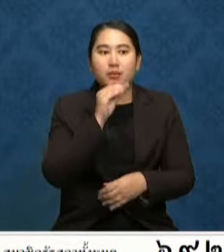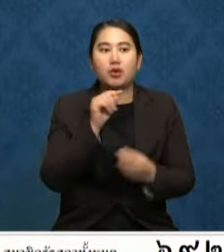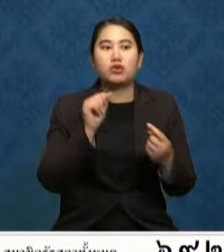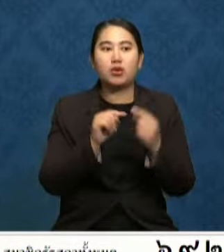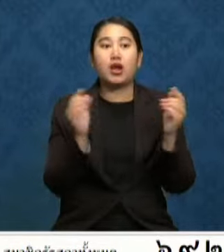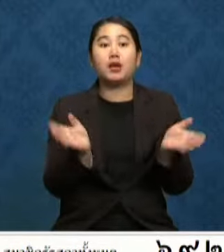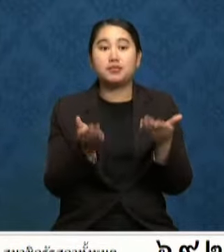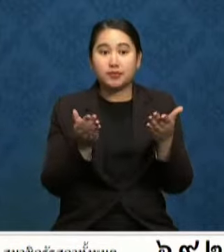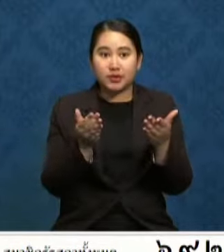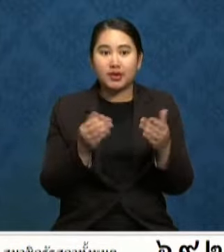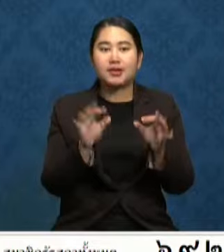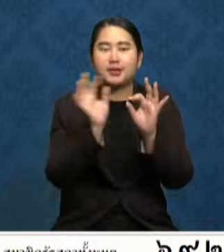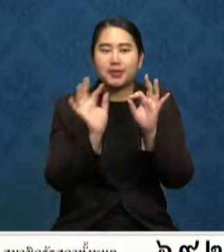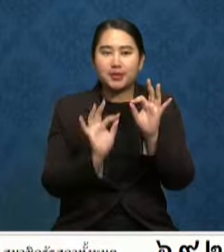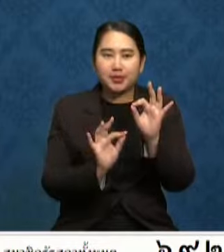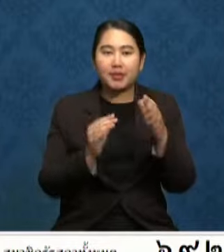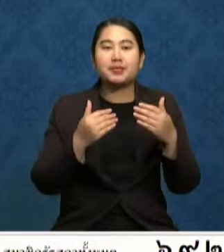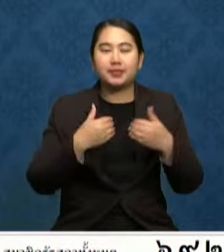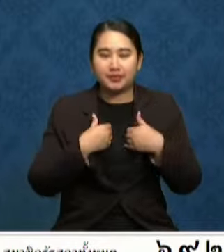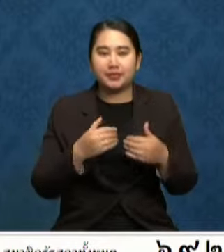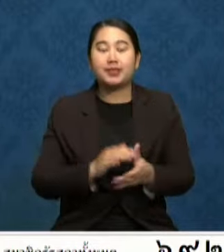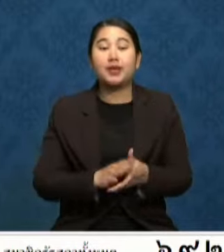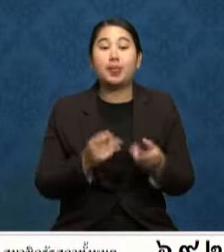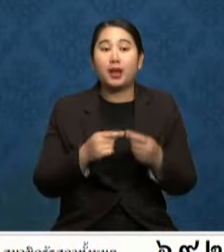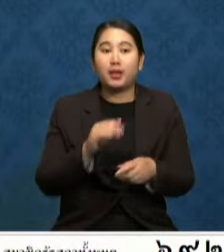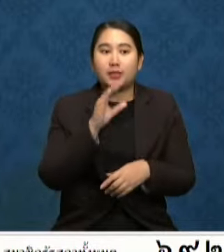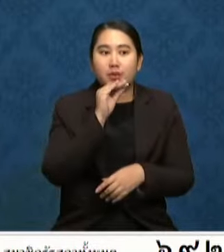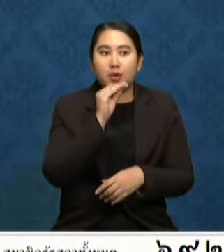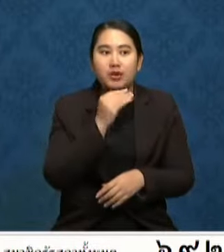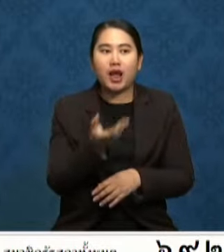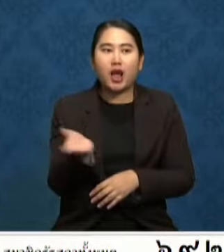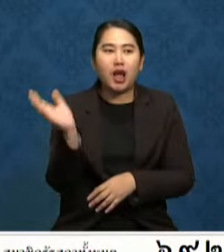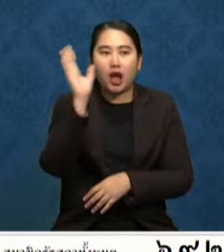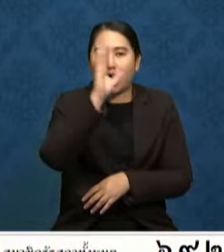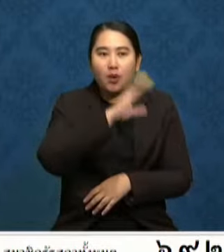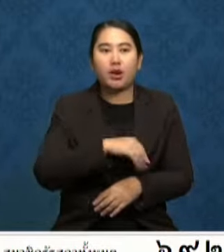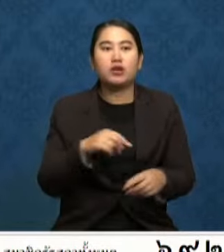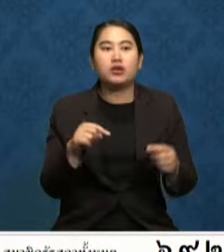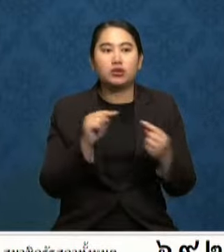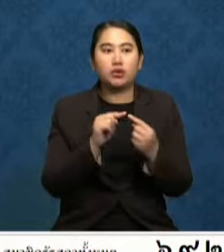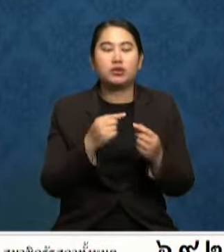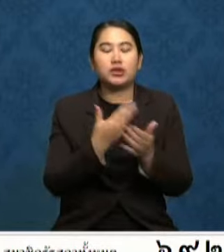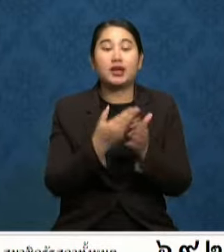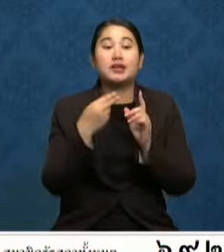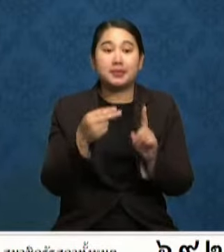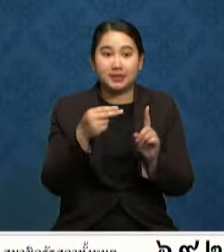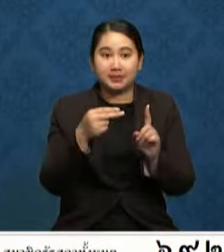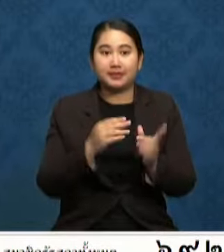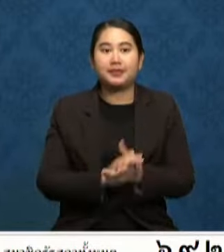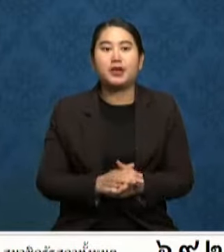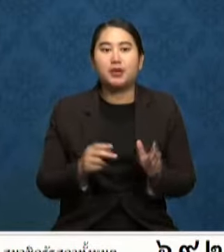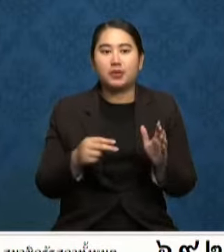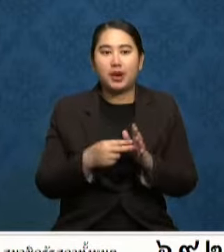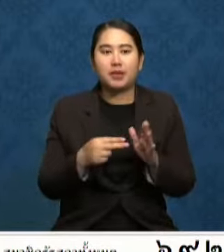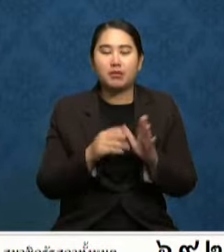ก็เขียไ้ลลเอยดเยอะแต่ทพูดกัมากทงวันก็คเรื่อง Digital Walletsสึงก็มีคน 02ูดมากเรองน